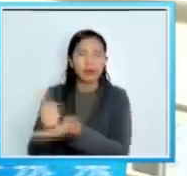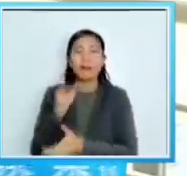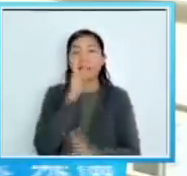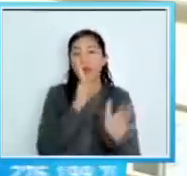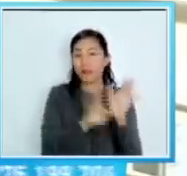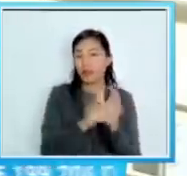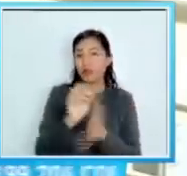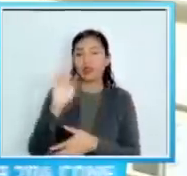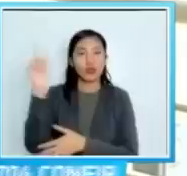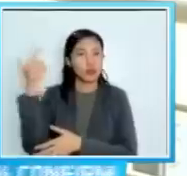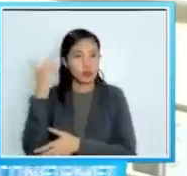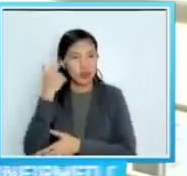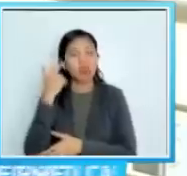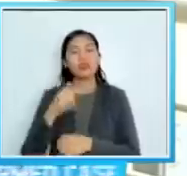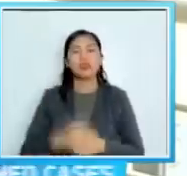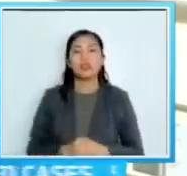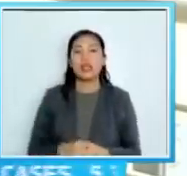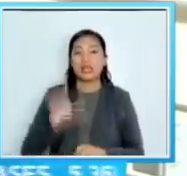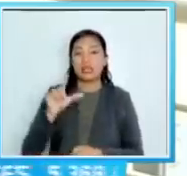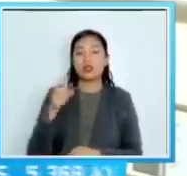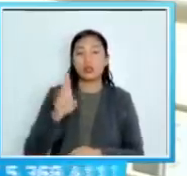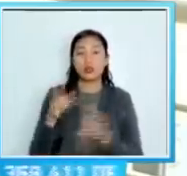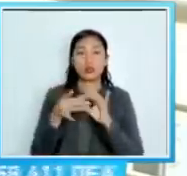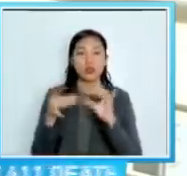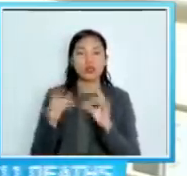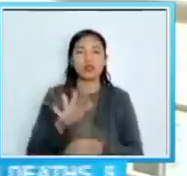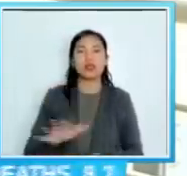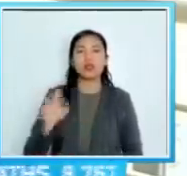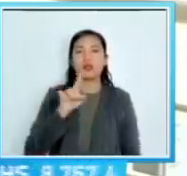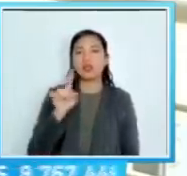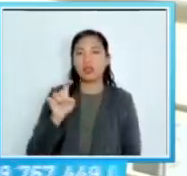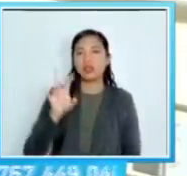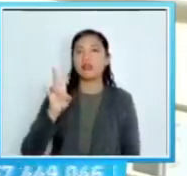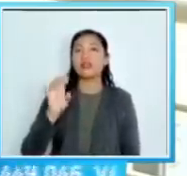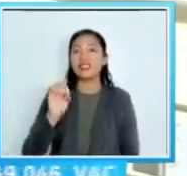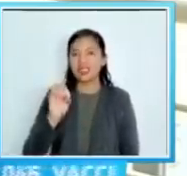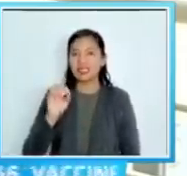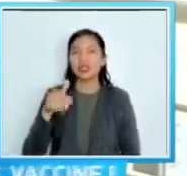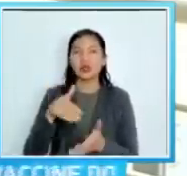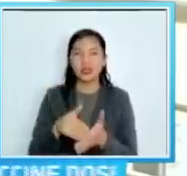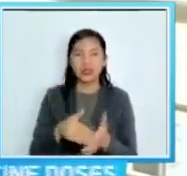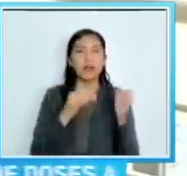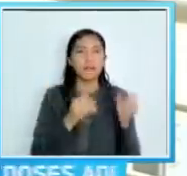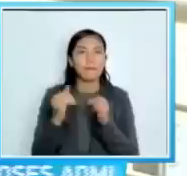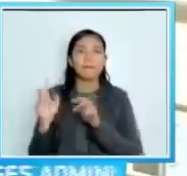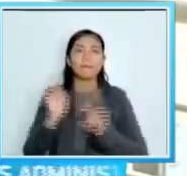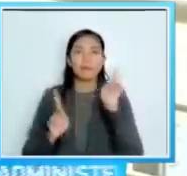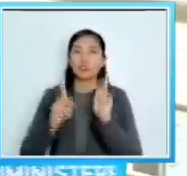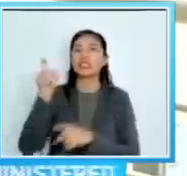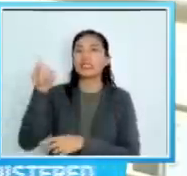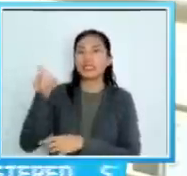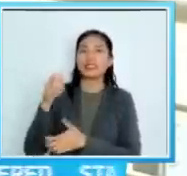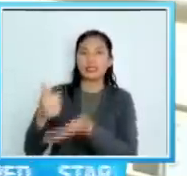Sa tala ng Surigao City LGU, nasa mahigit 170,000 Surigao noon pa ang kailangan ng tulong, lalo na't silang